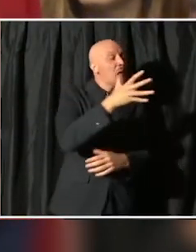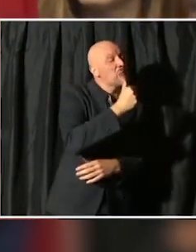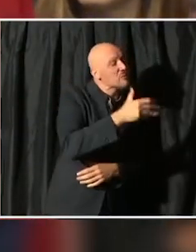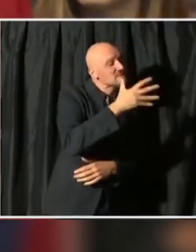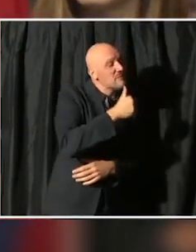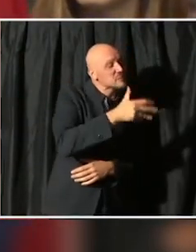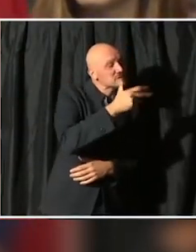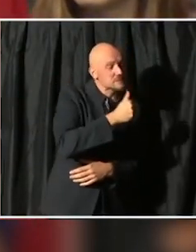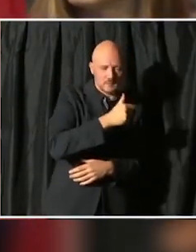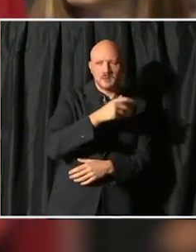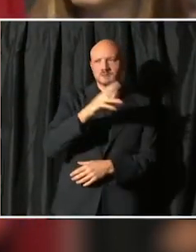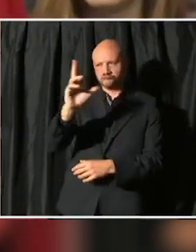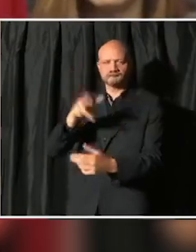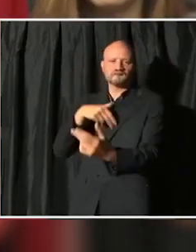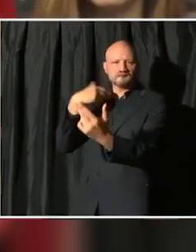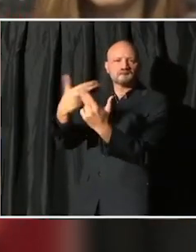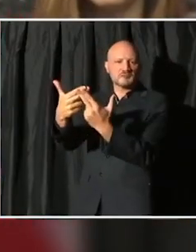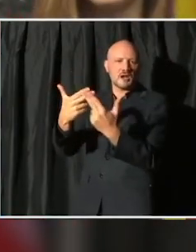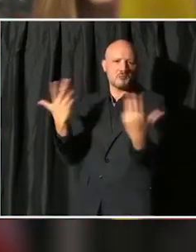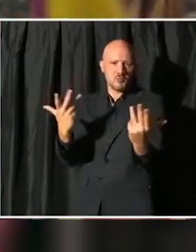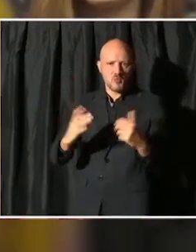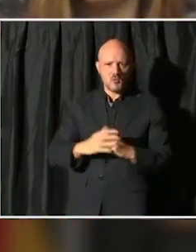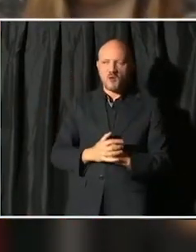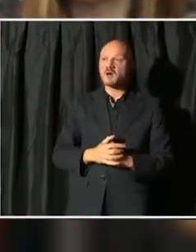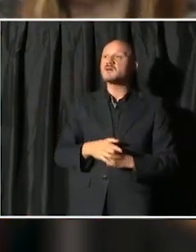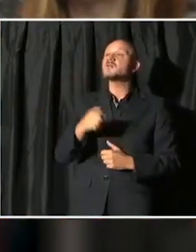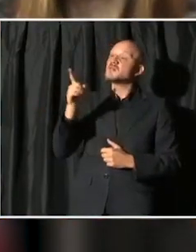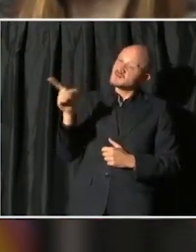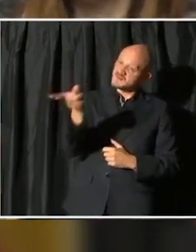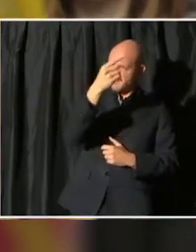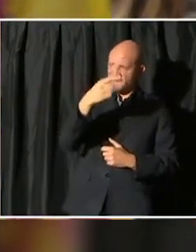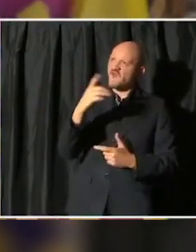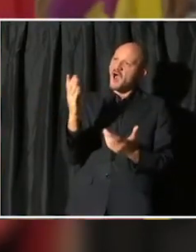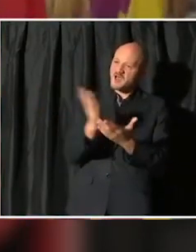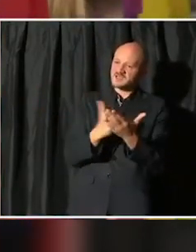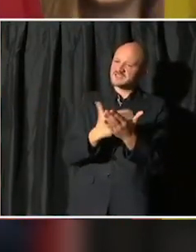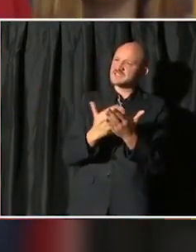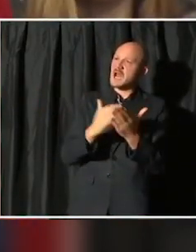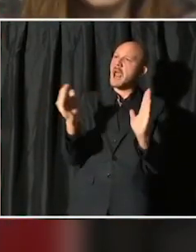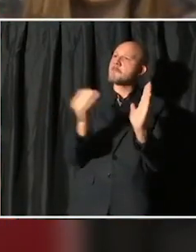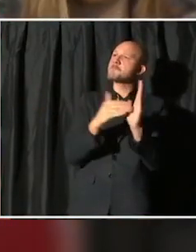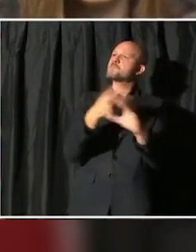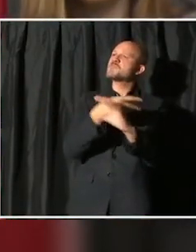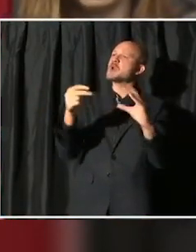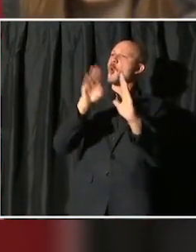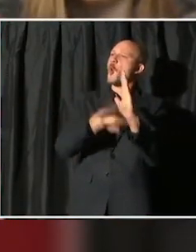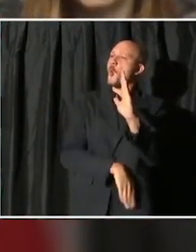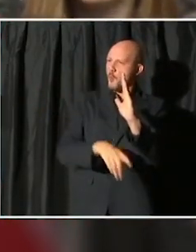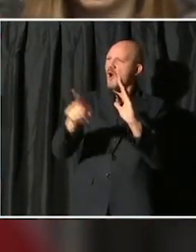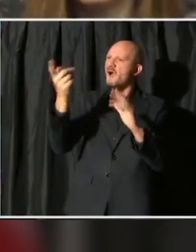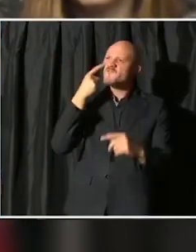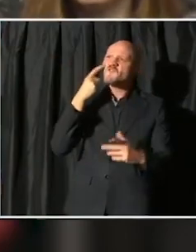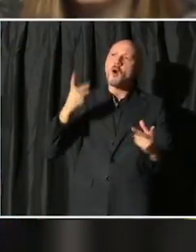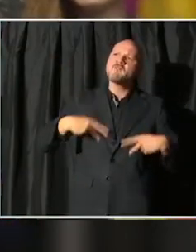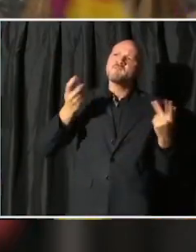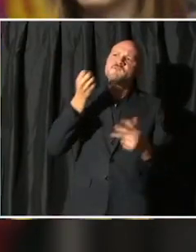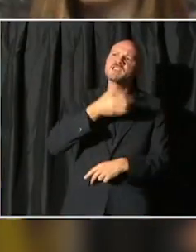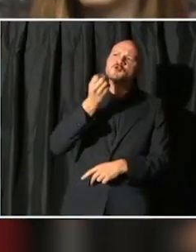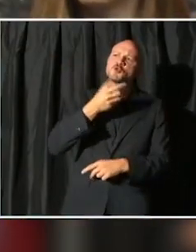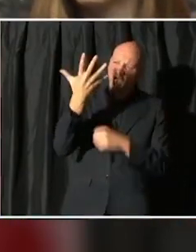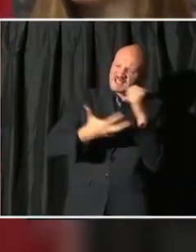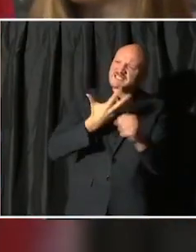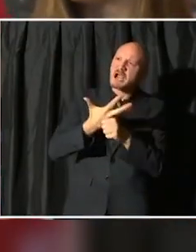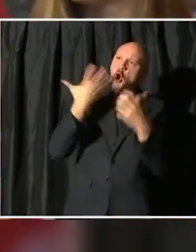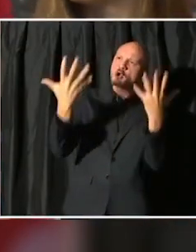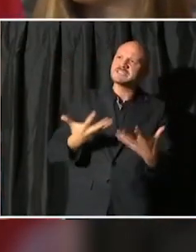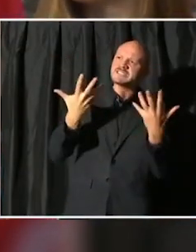leur répondons. Allez vivre avec moins de 1000 euros de salaire ou de pension par mois. Vivez comme ça pendant 5 ans, 10